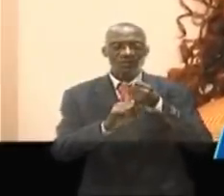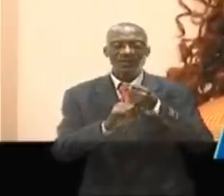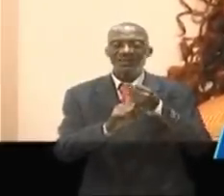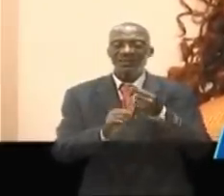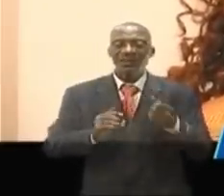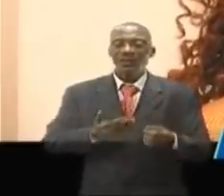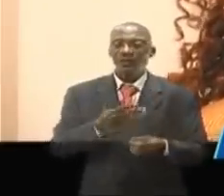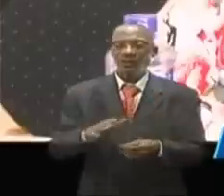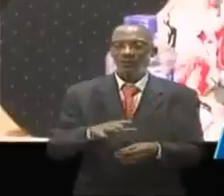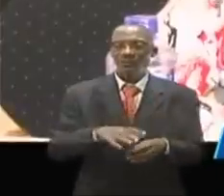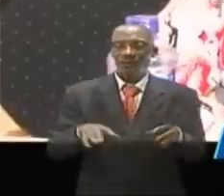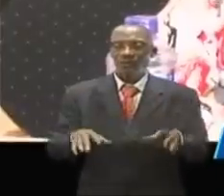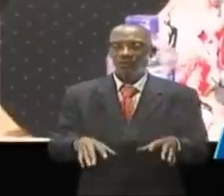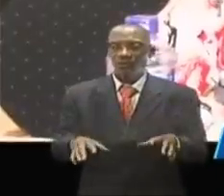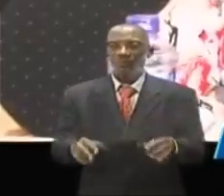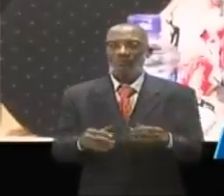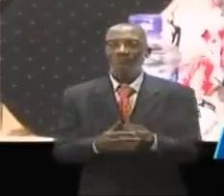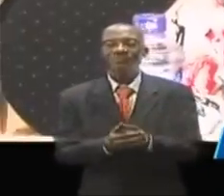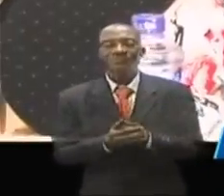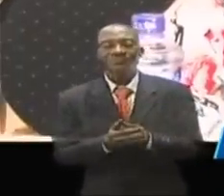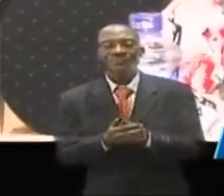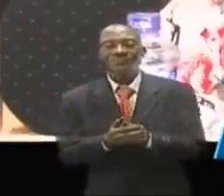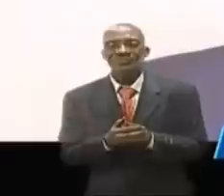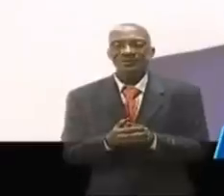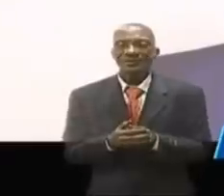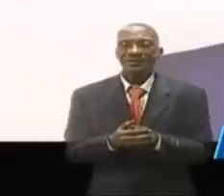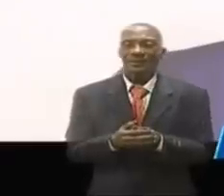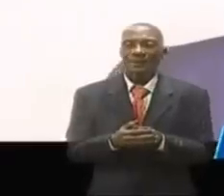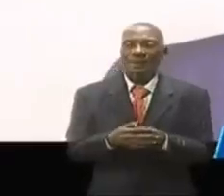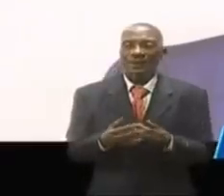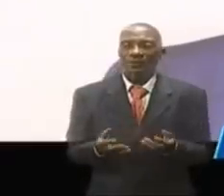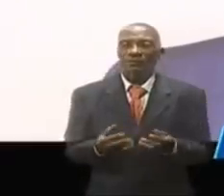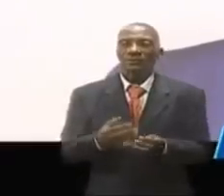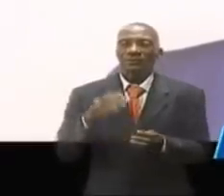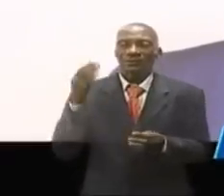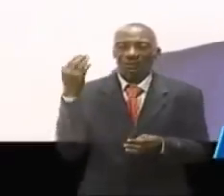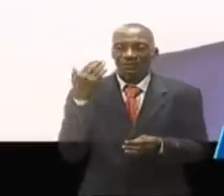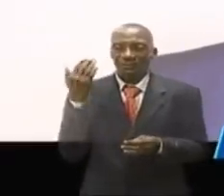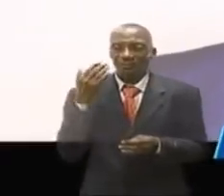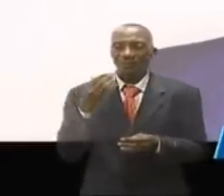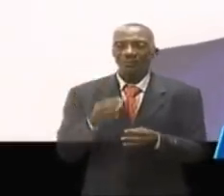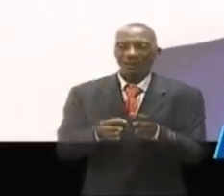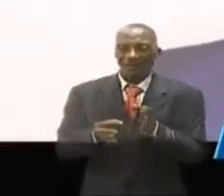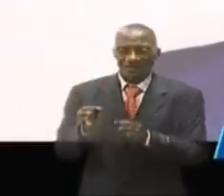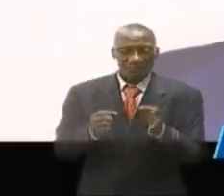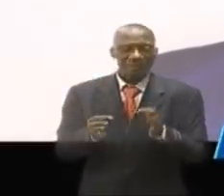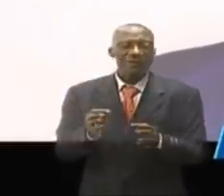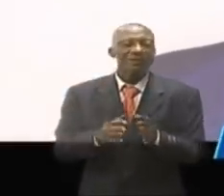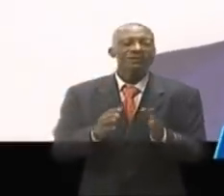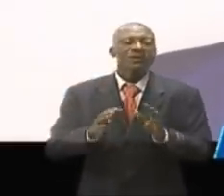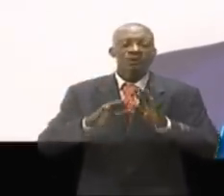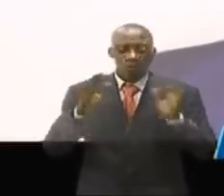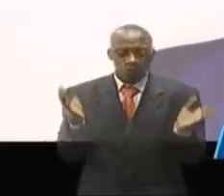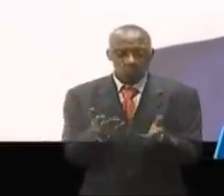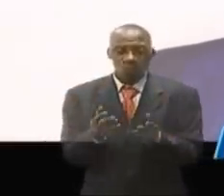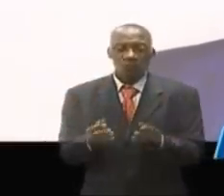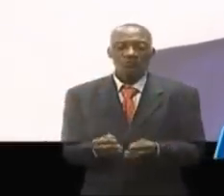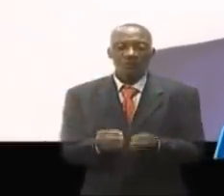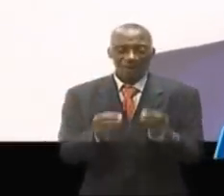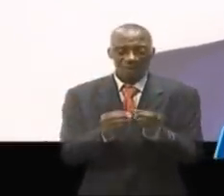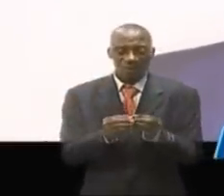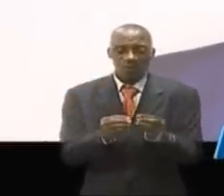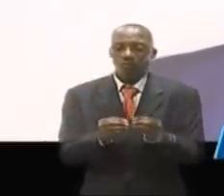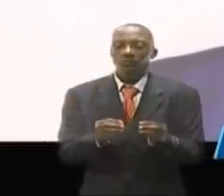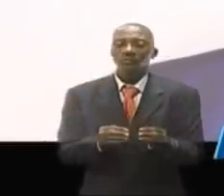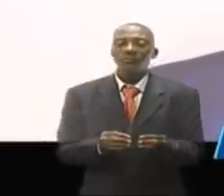ces échanges-là, des concepts tels que déforestation zéro est ambigu. Ça, c'est un résultat. Mais au moins, il n'y a personne qui a nié qu'il ne faut